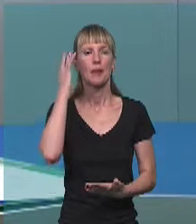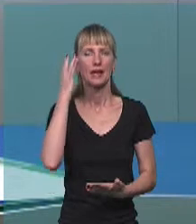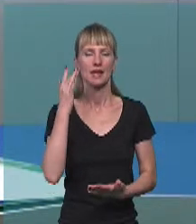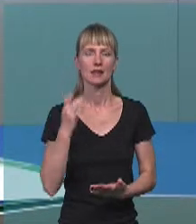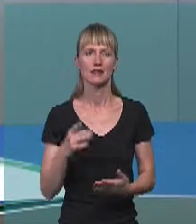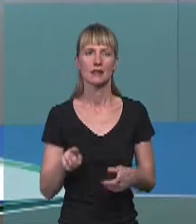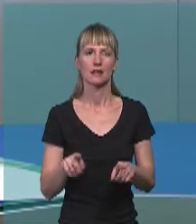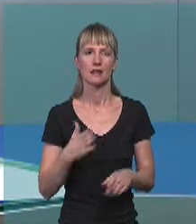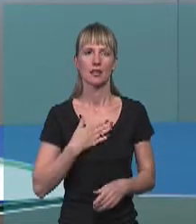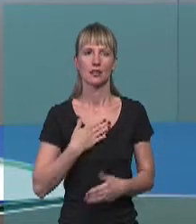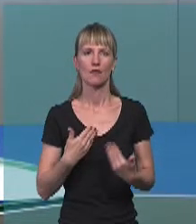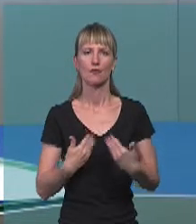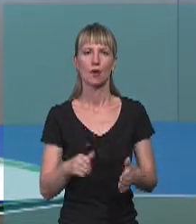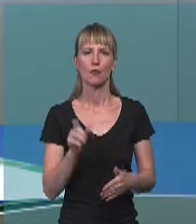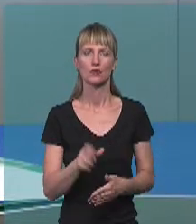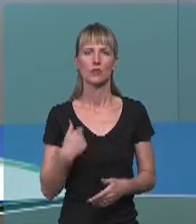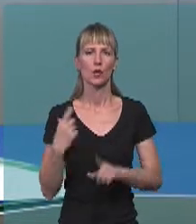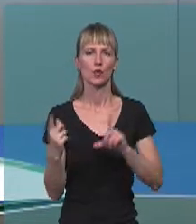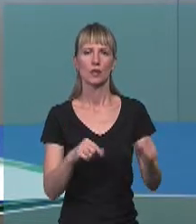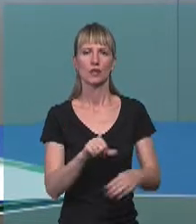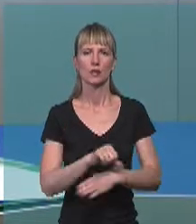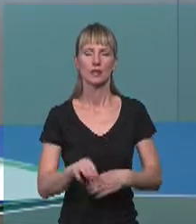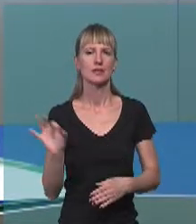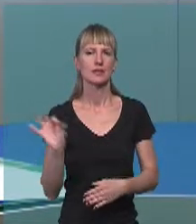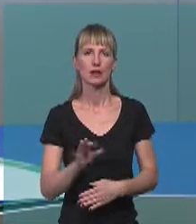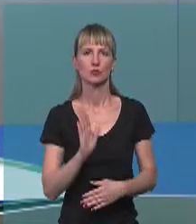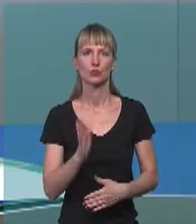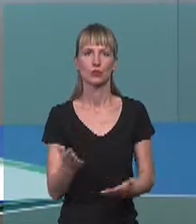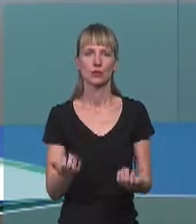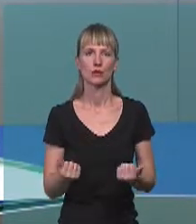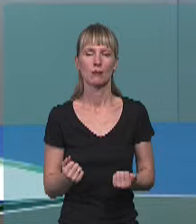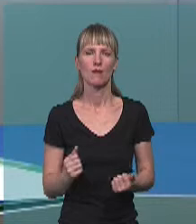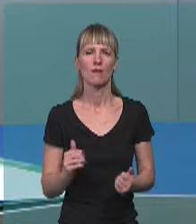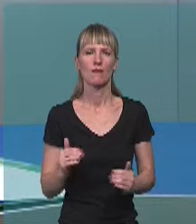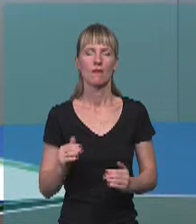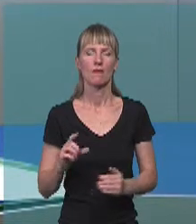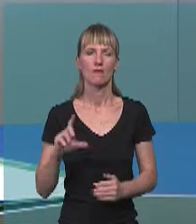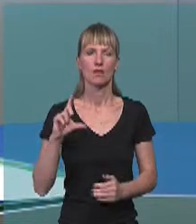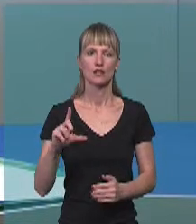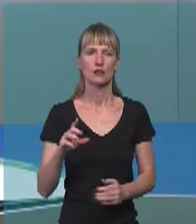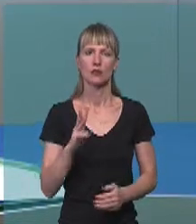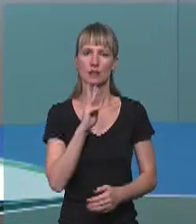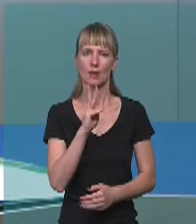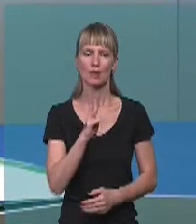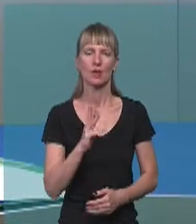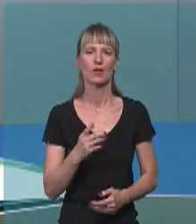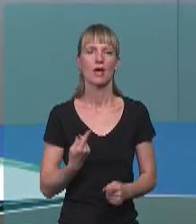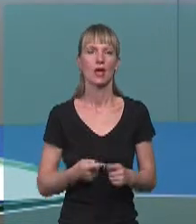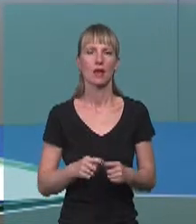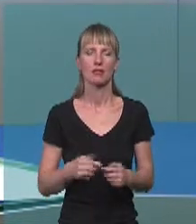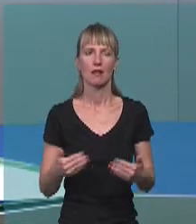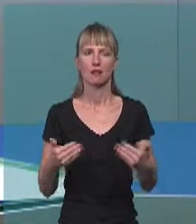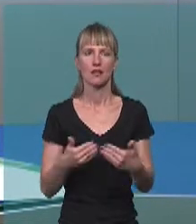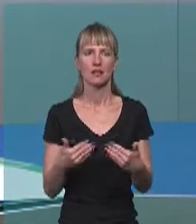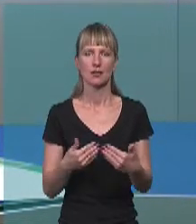мрійність така наших випускників, тобто я поїду за кордон і зразу ж буду отримувати дуже високу зарплатню. Тобто оце нестиковка